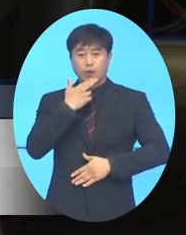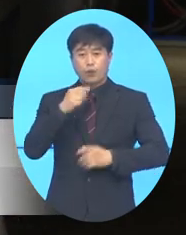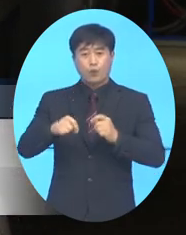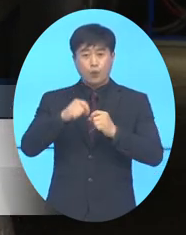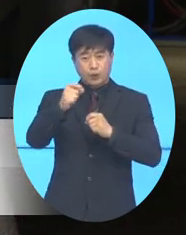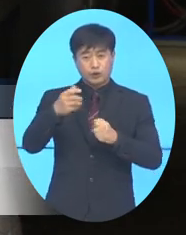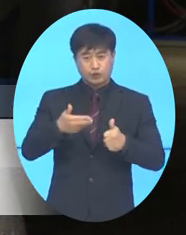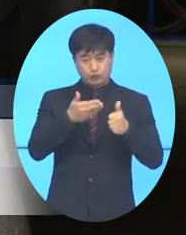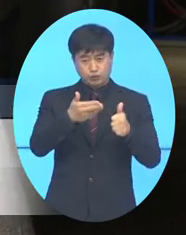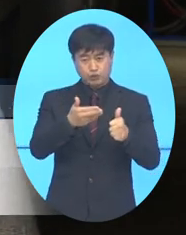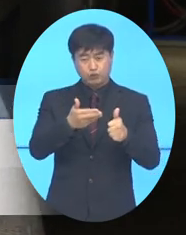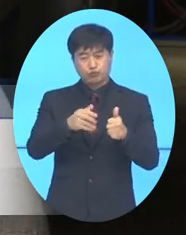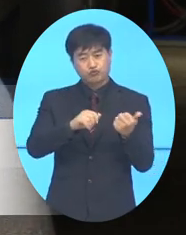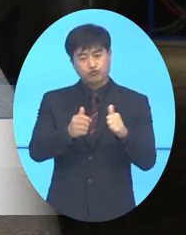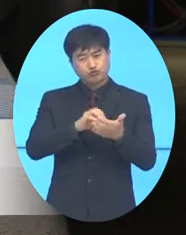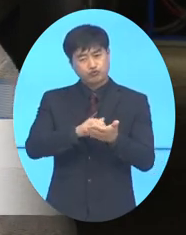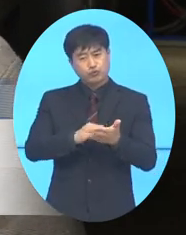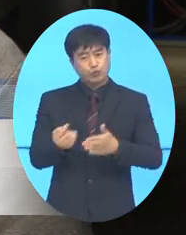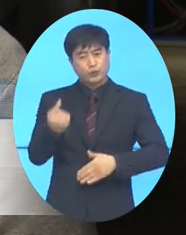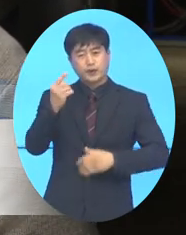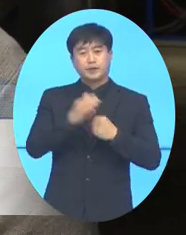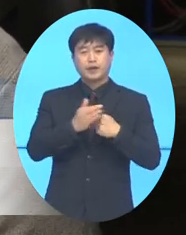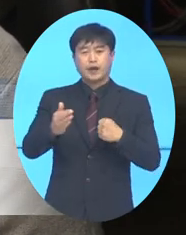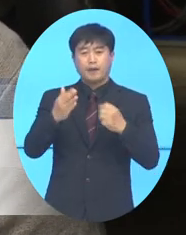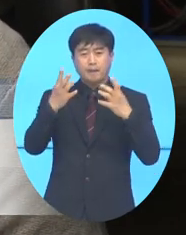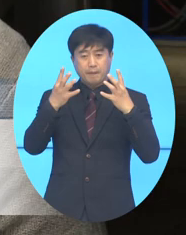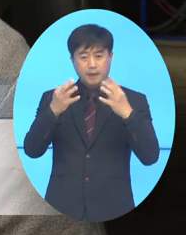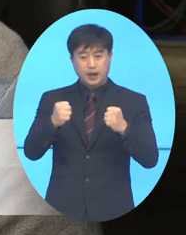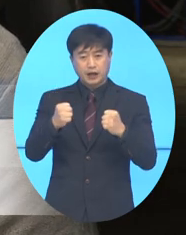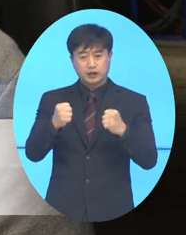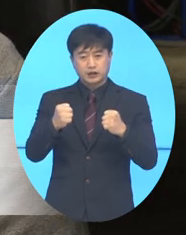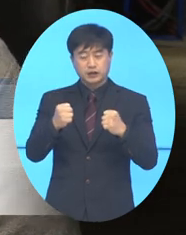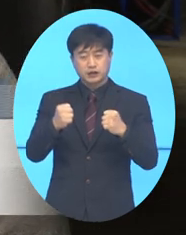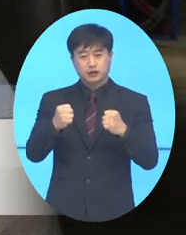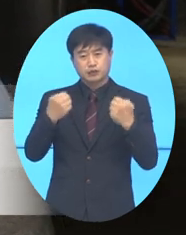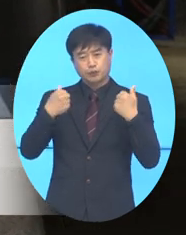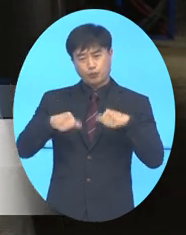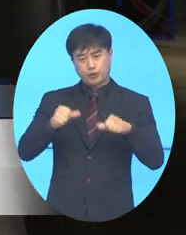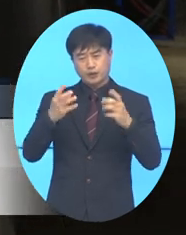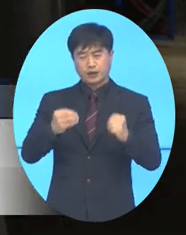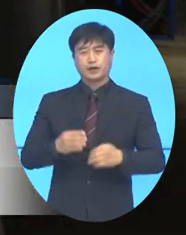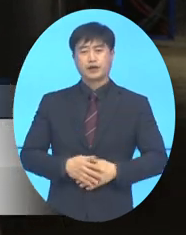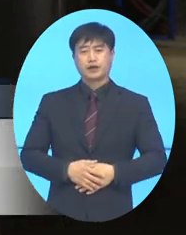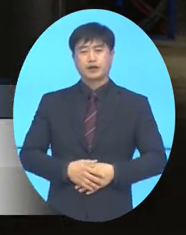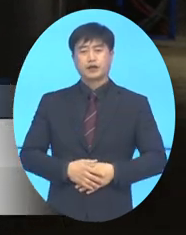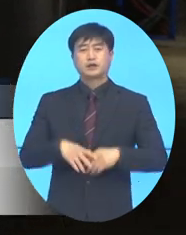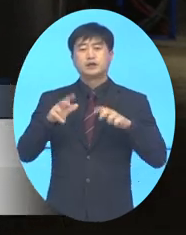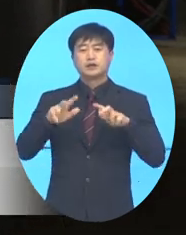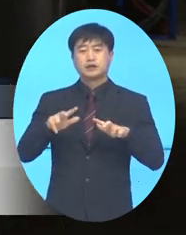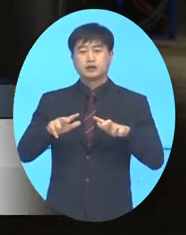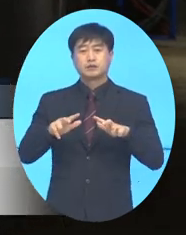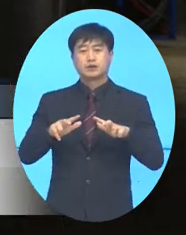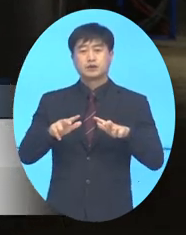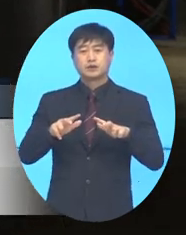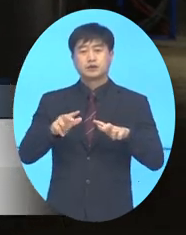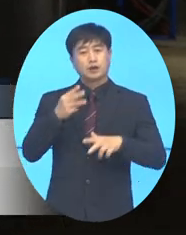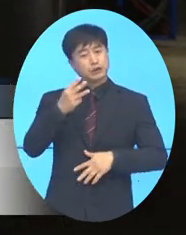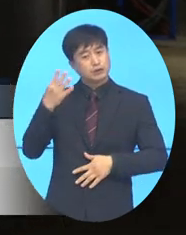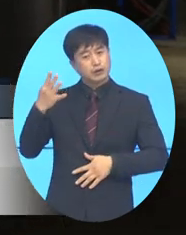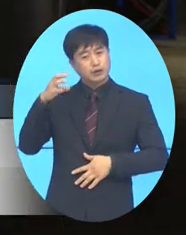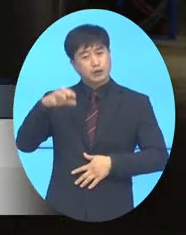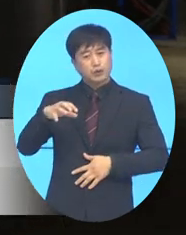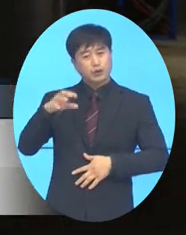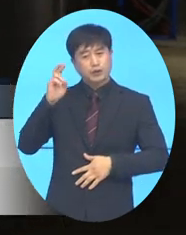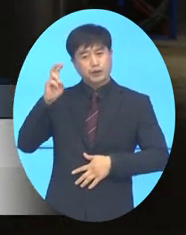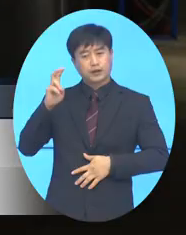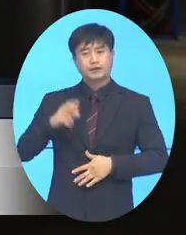오래 걸리고 폐쇄율도 높기 때문에 많이 하시다가 접으셔요. 그래서 지금은 서너 군데